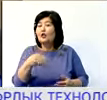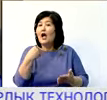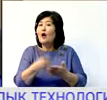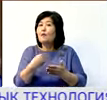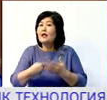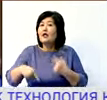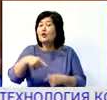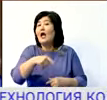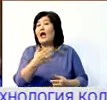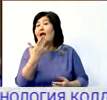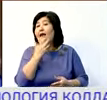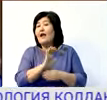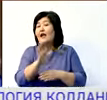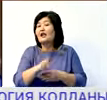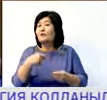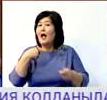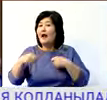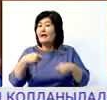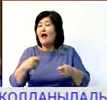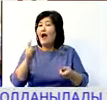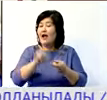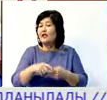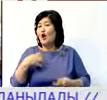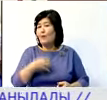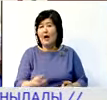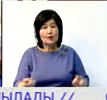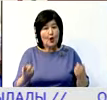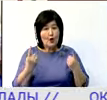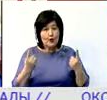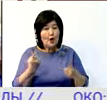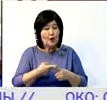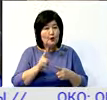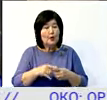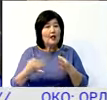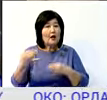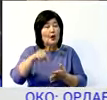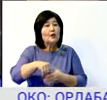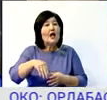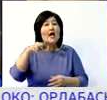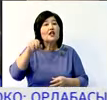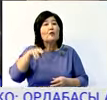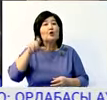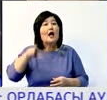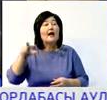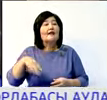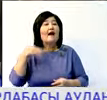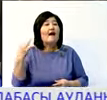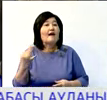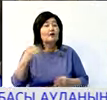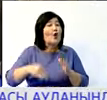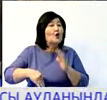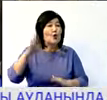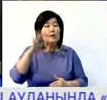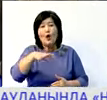бизнес үшін және экспортпен, импортпен айналысатындар үшін маңызы зор. Сондықтан оны талқылау кезінде депутат тарапынан қызығушылық жоғары